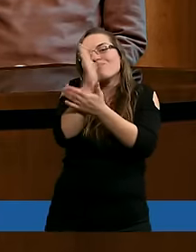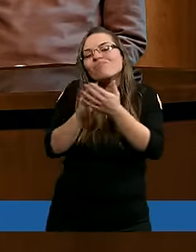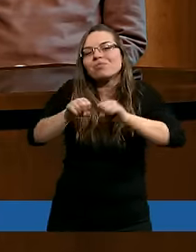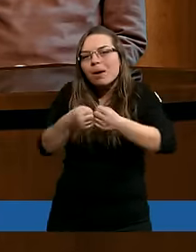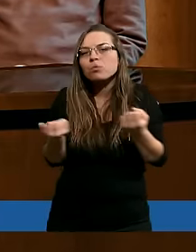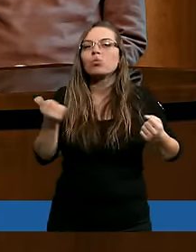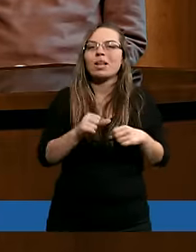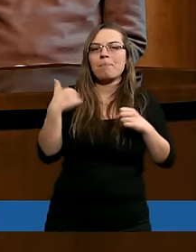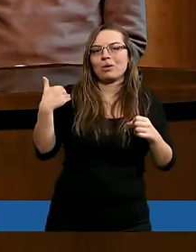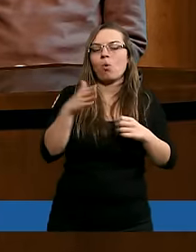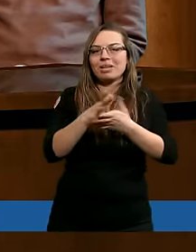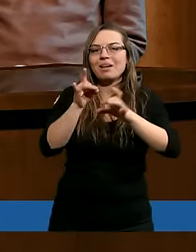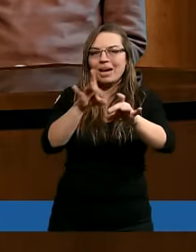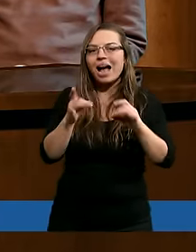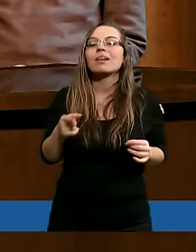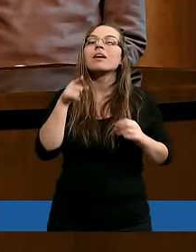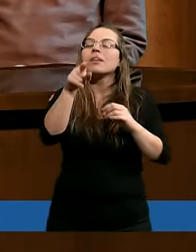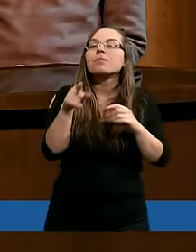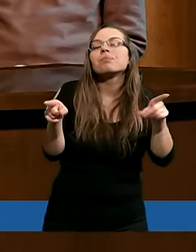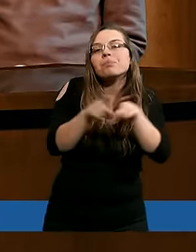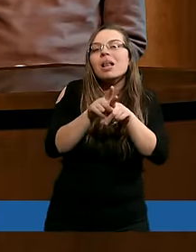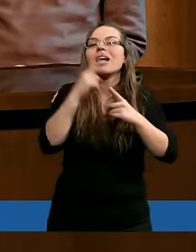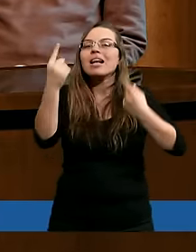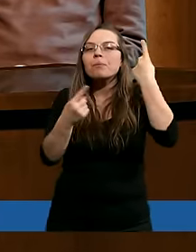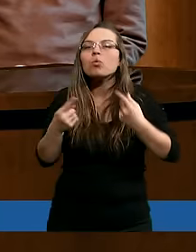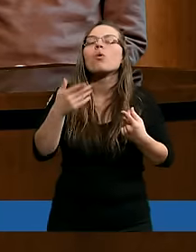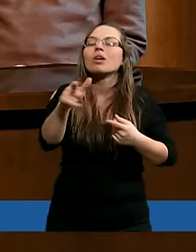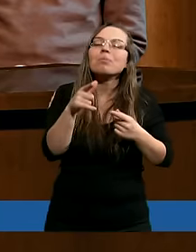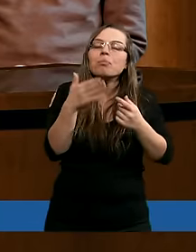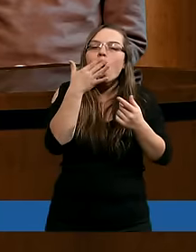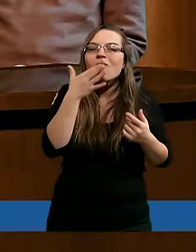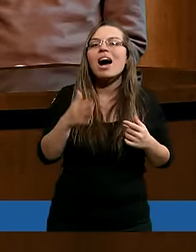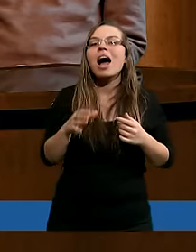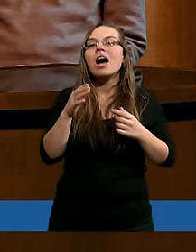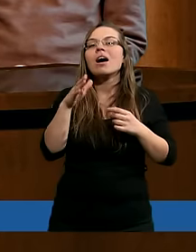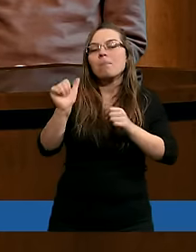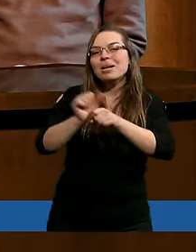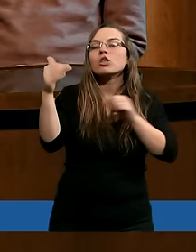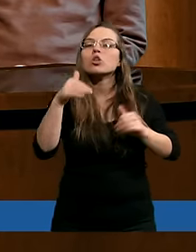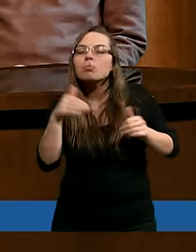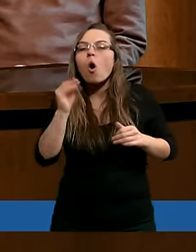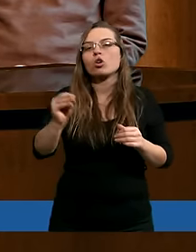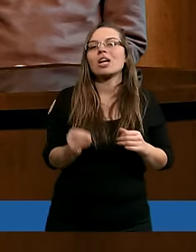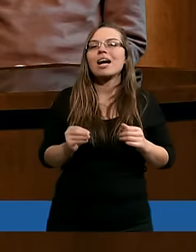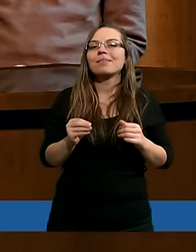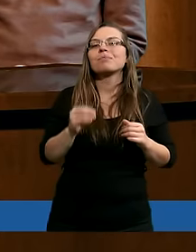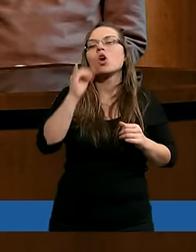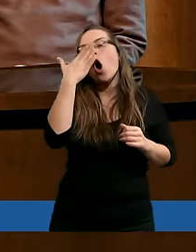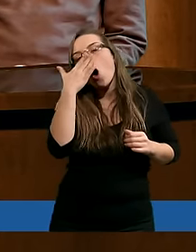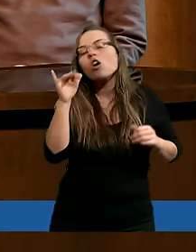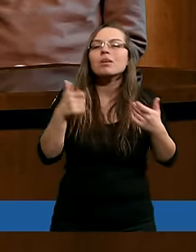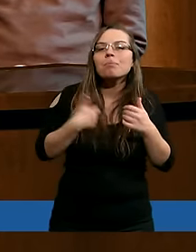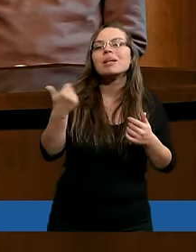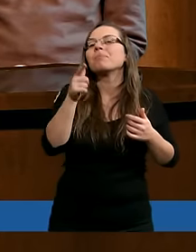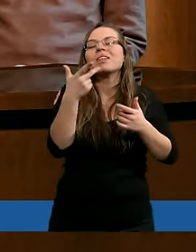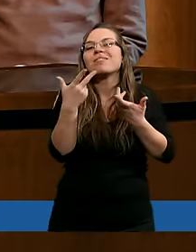czy rzeczywiście ten szatan mógłby nas tam popchnąć, podłożyć nogę? Być może by mógł, natomiast też bym